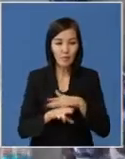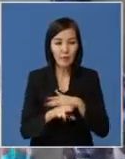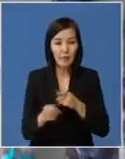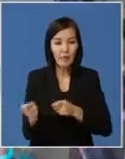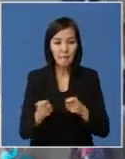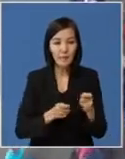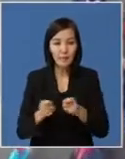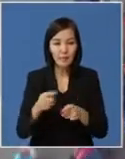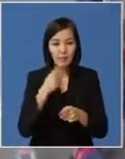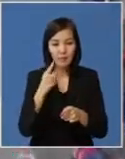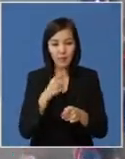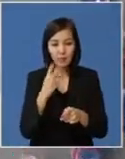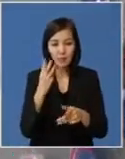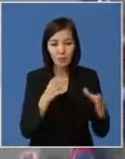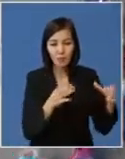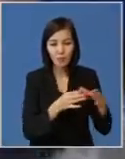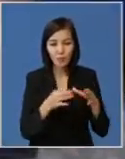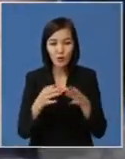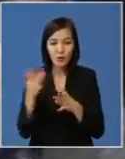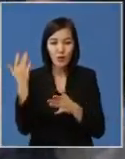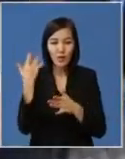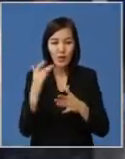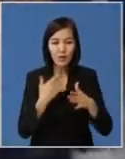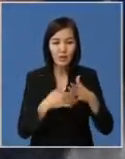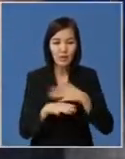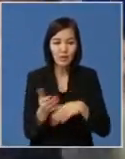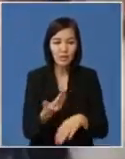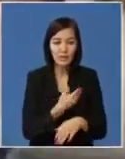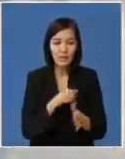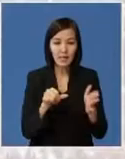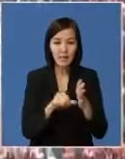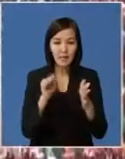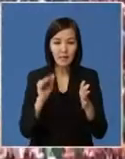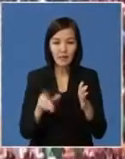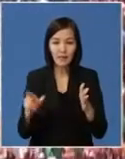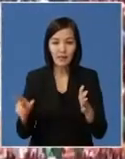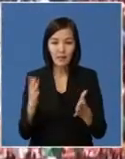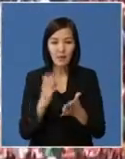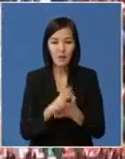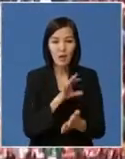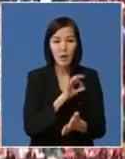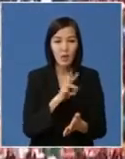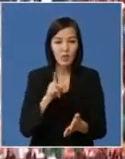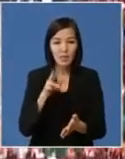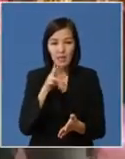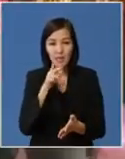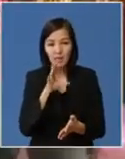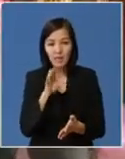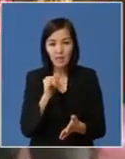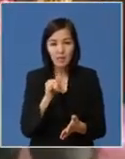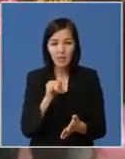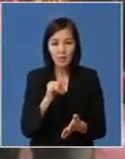биліктегілердің бағалауынша 3 топқа бөлініп, ақшқа кеткісі келетін 6000-ға тарта босқын бар. Оңтүстік Кореяның астанасы